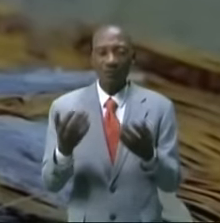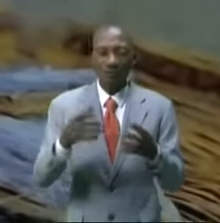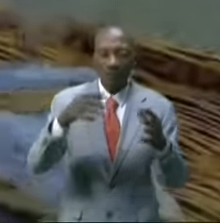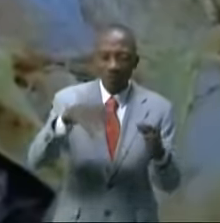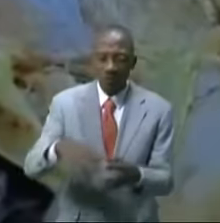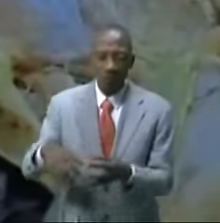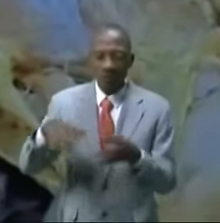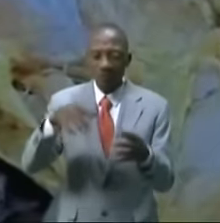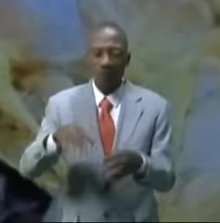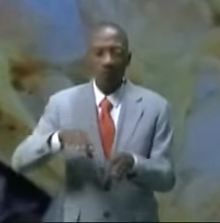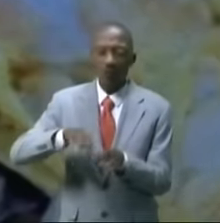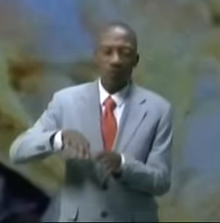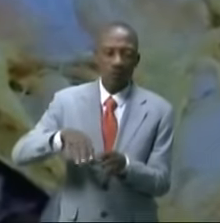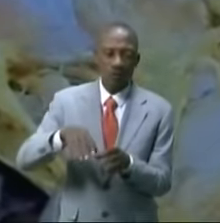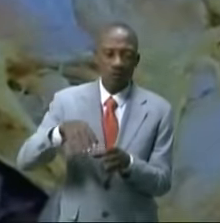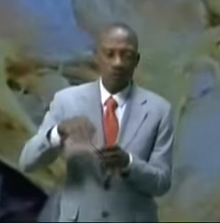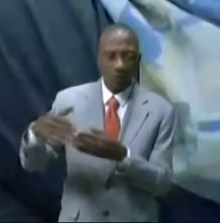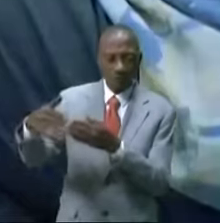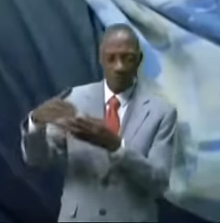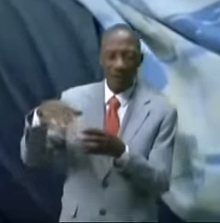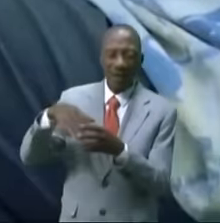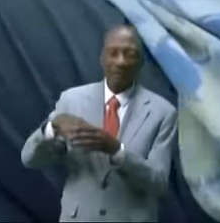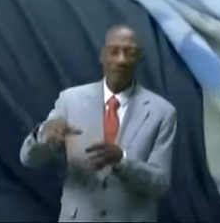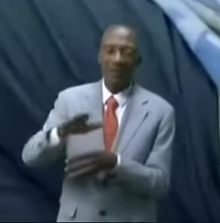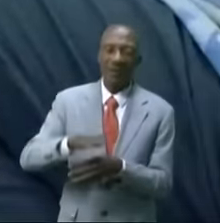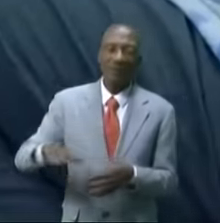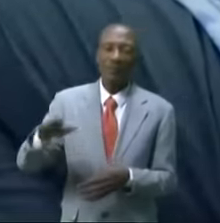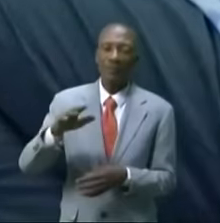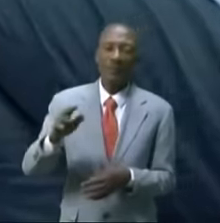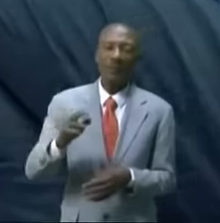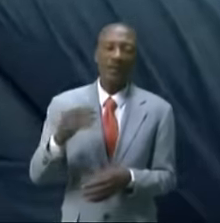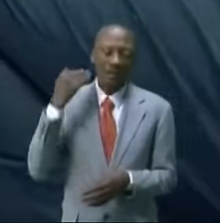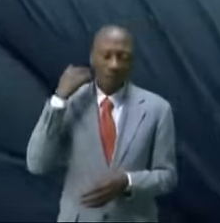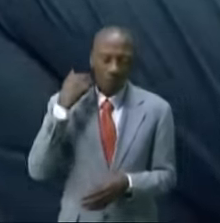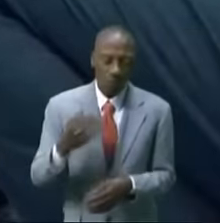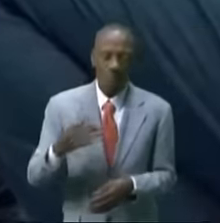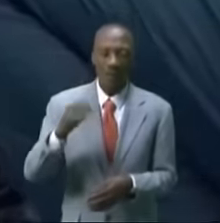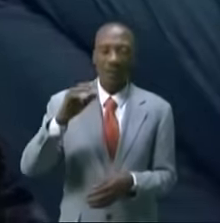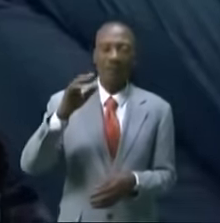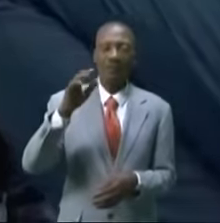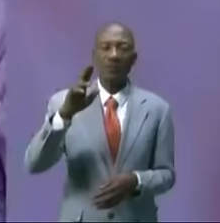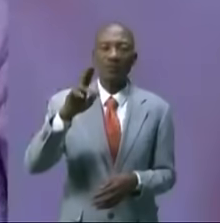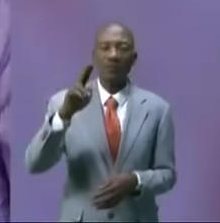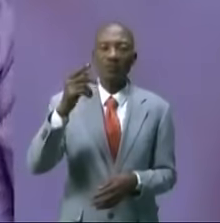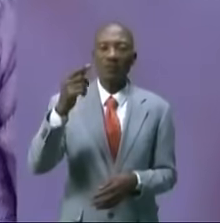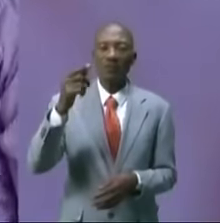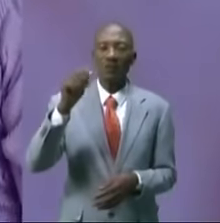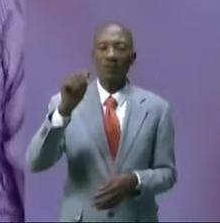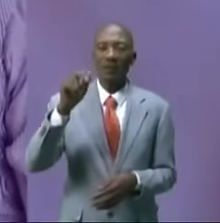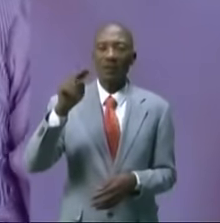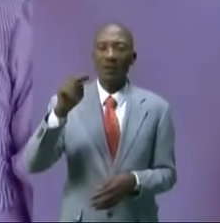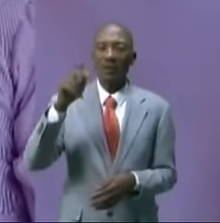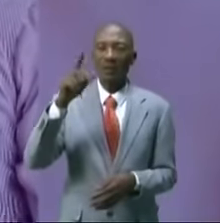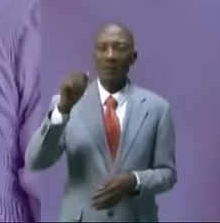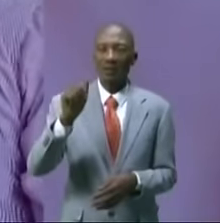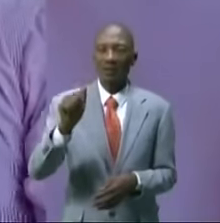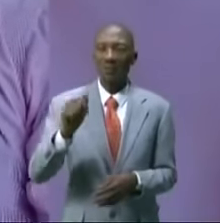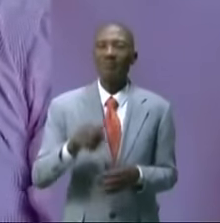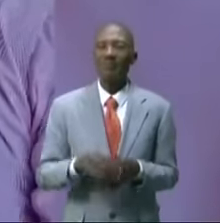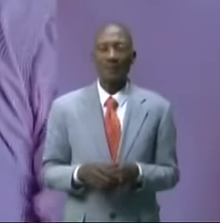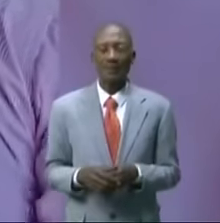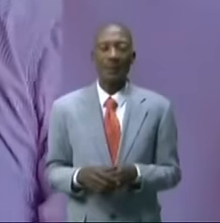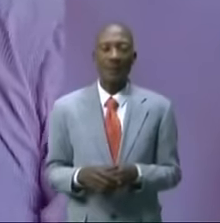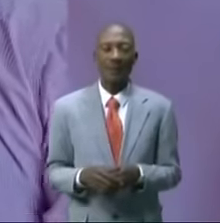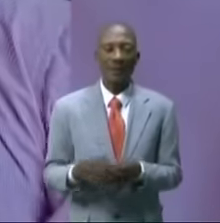l'Ouganda pour pallier à cette problématique régionale de poissons constatés ces derniers temps. Robert Uchaya